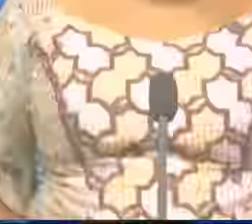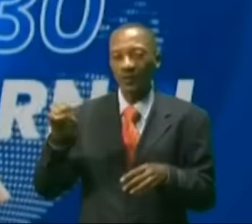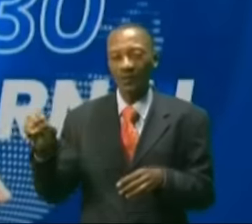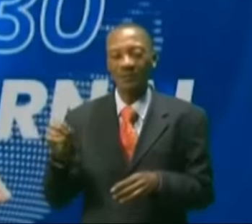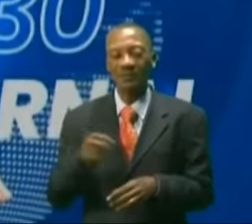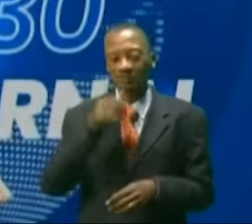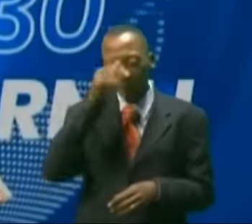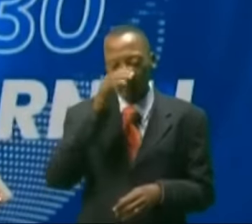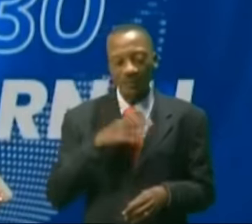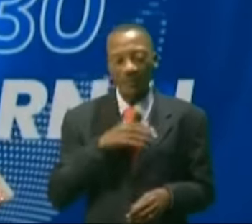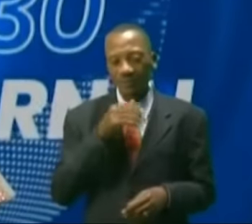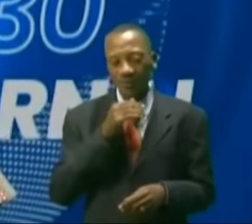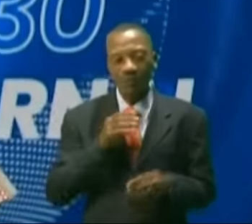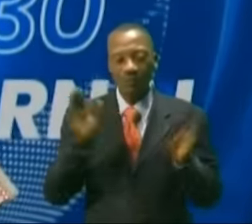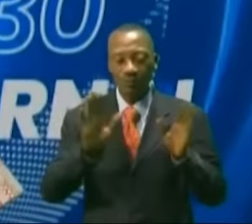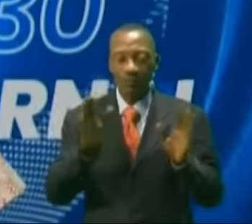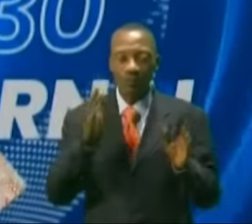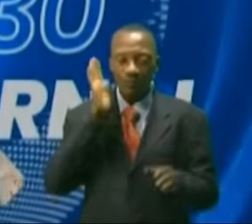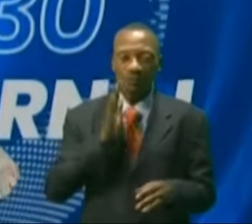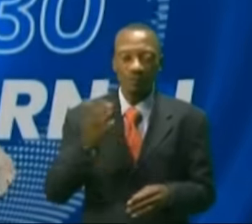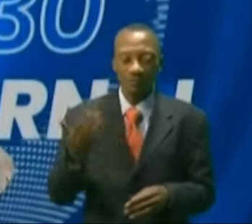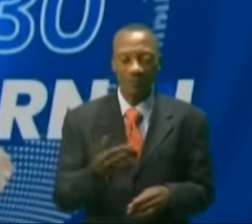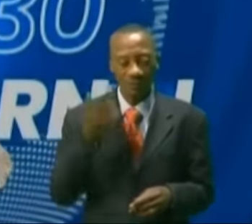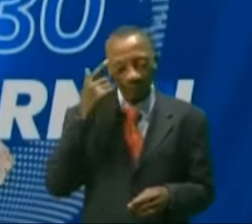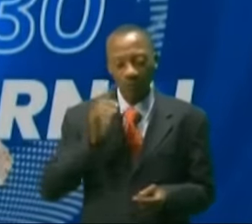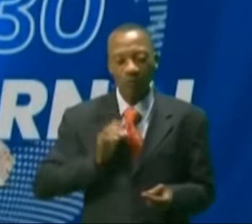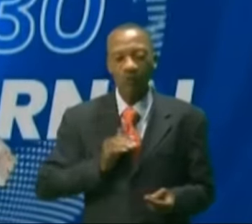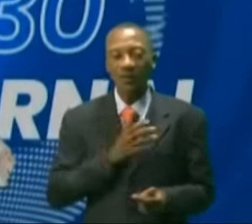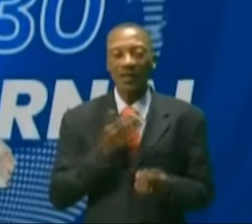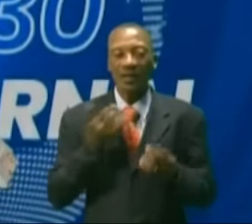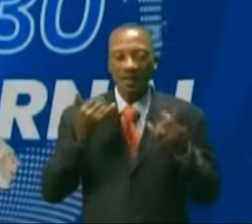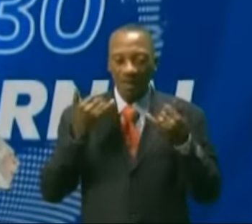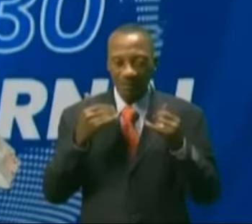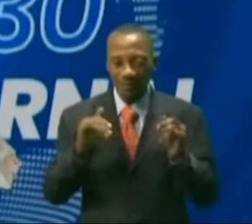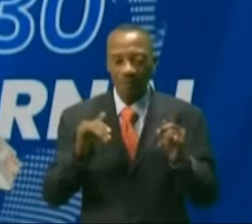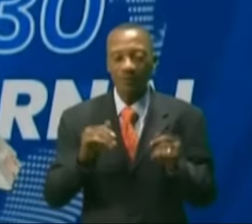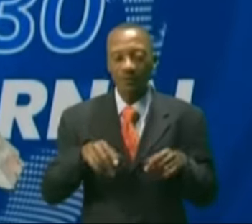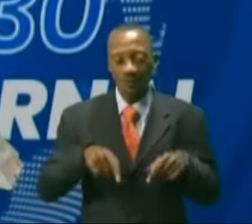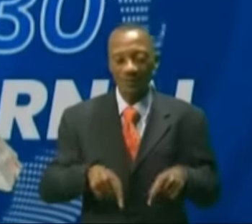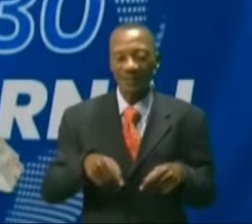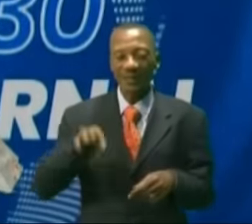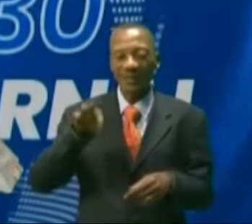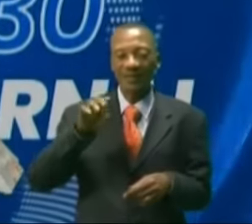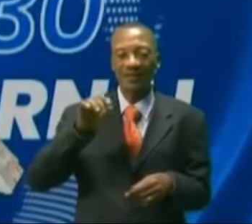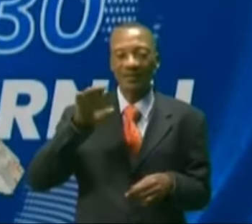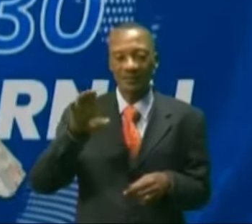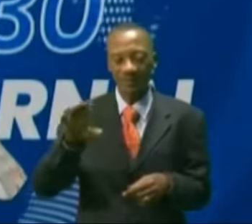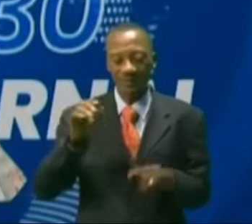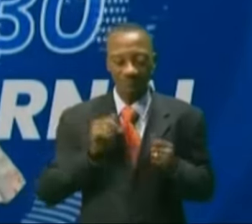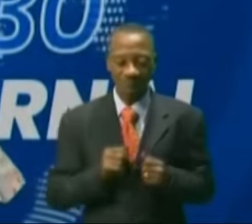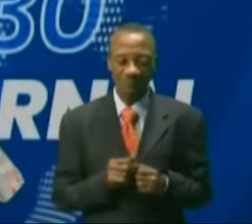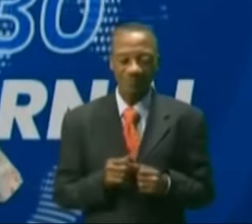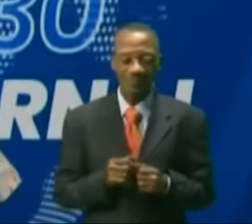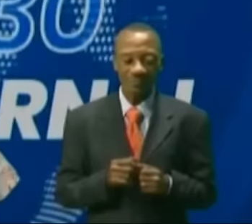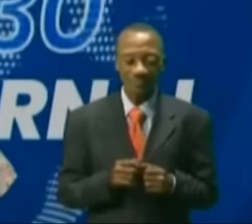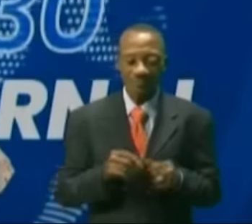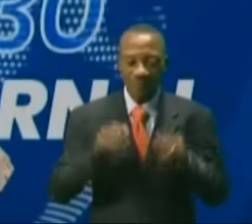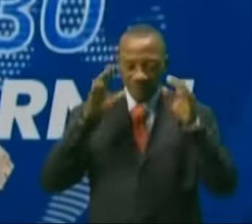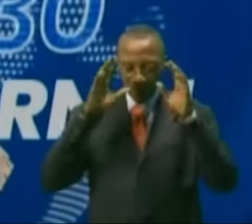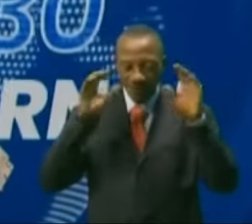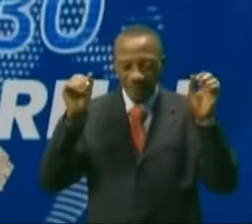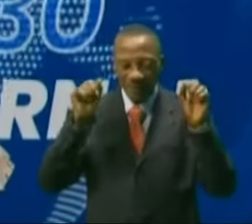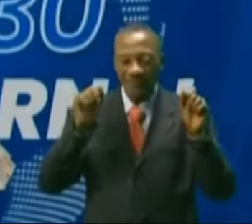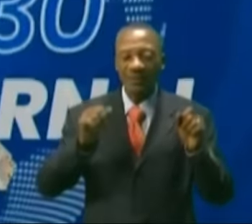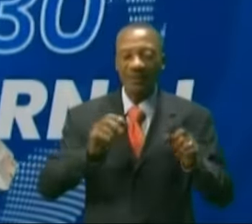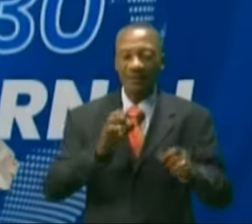édition dès la mi-journée sur la radio-télévision nationale congolaise. Direction présidence de la République avec le séjour de